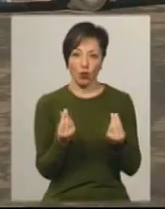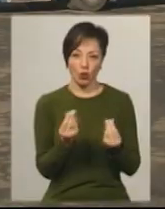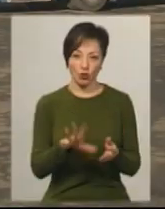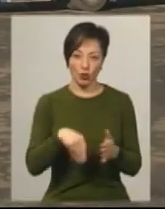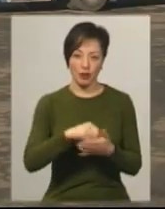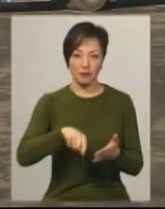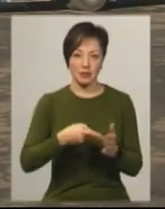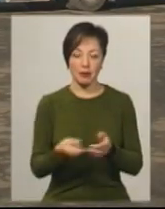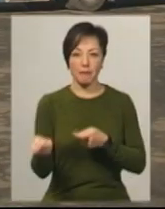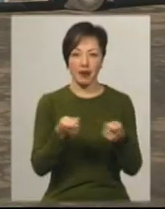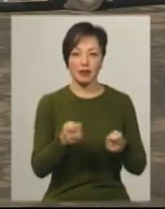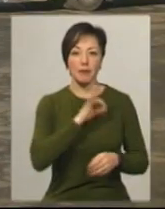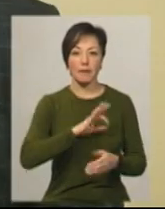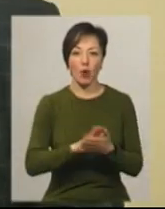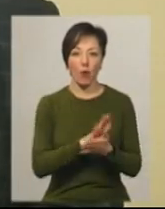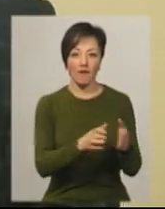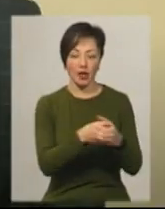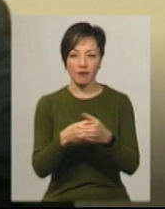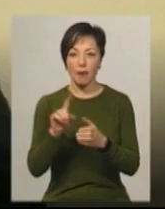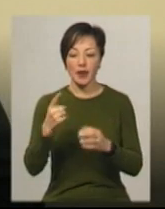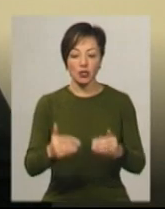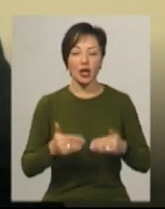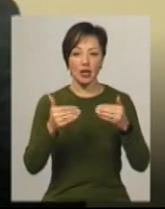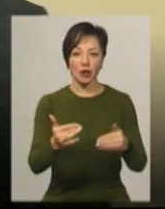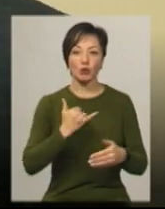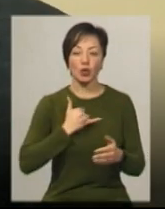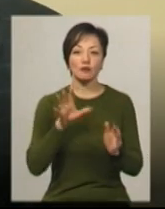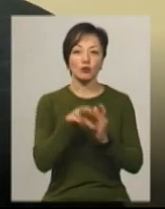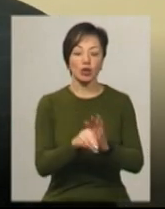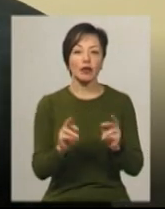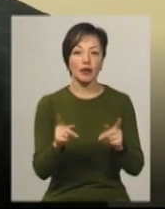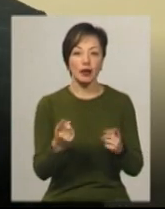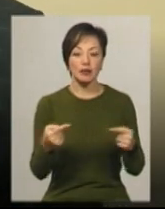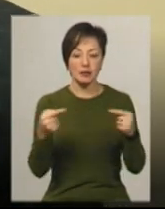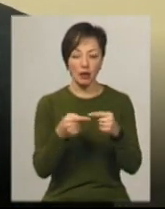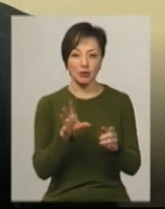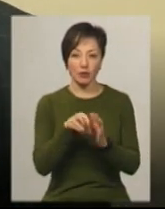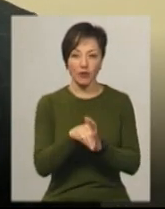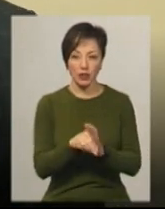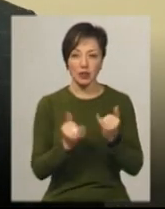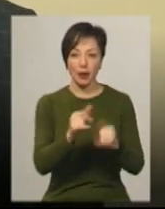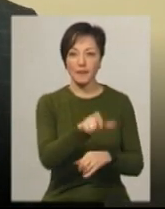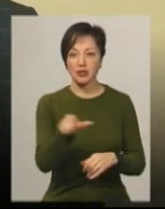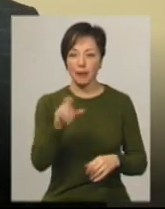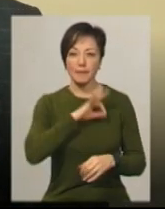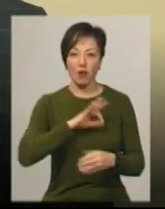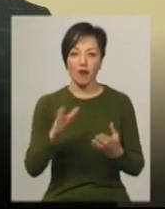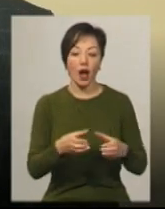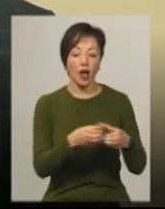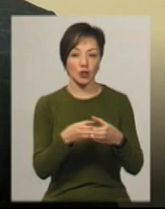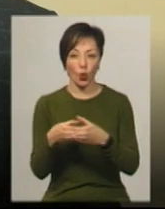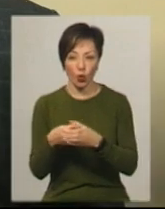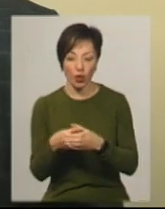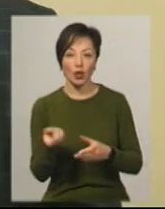обходиться місту перевезення пільговиків. Перший етап нас включає саме в запровадження для пасажирів пільгових категорій,